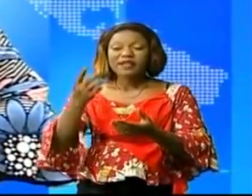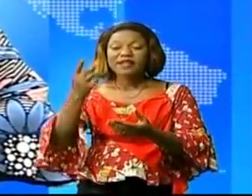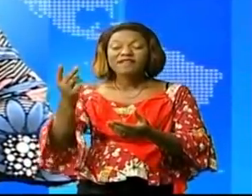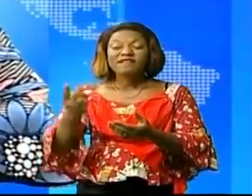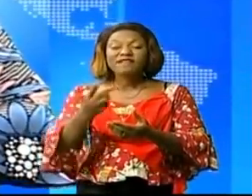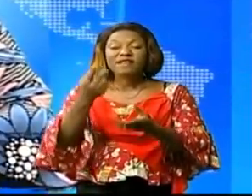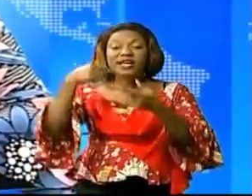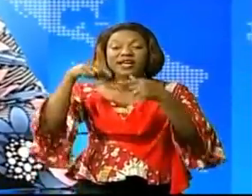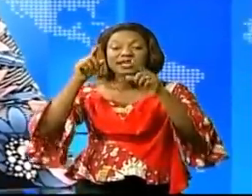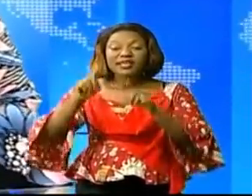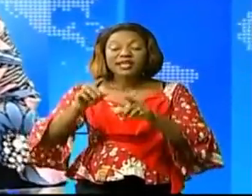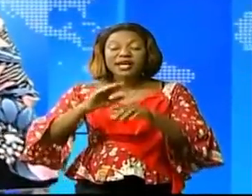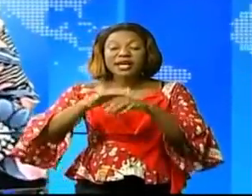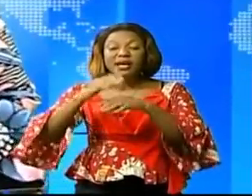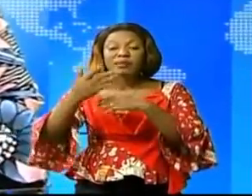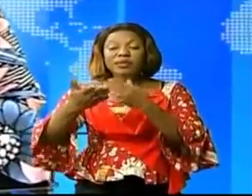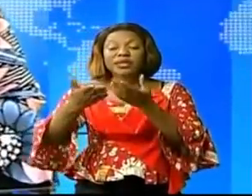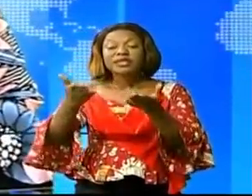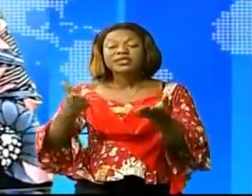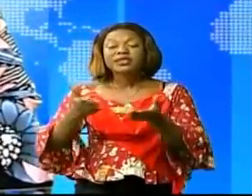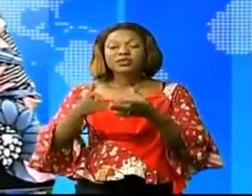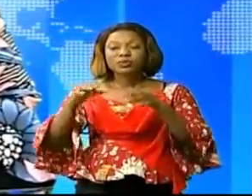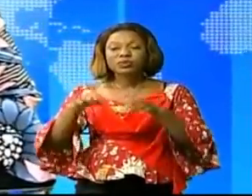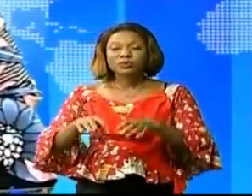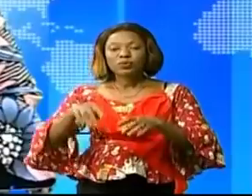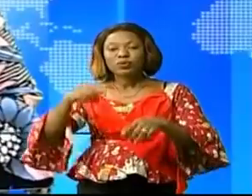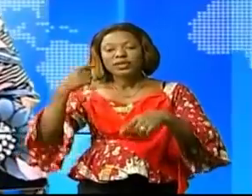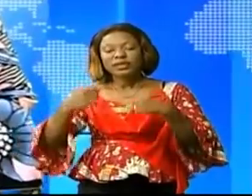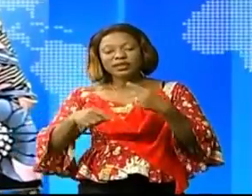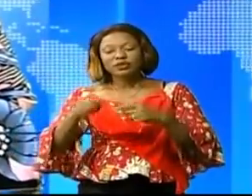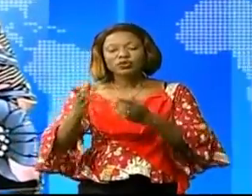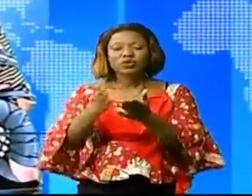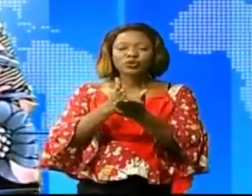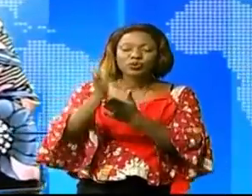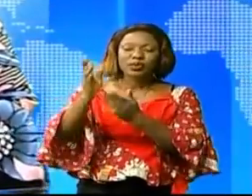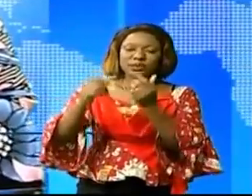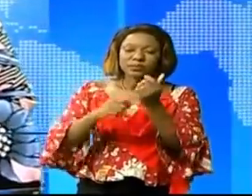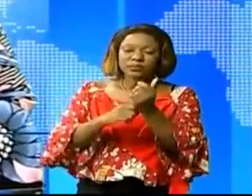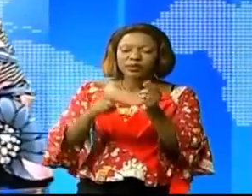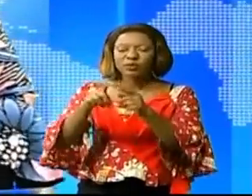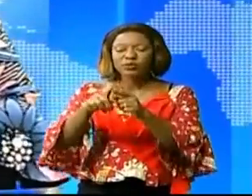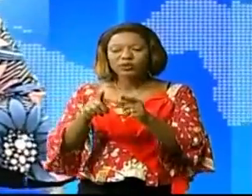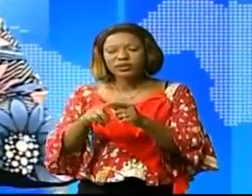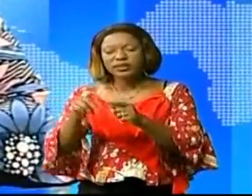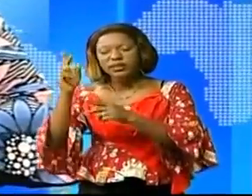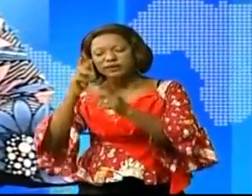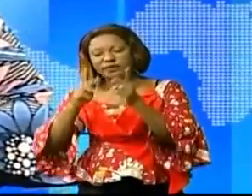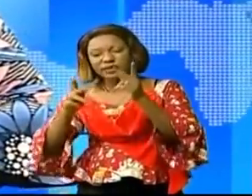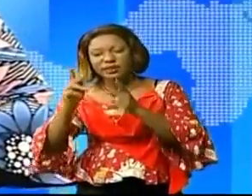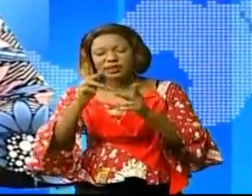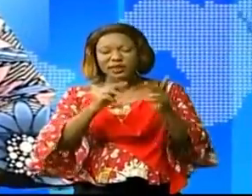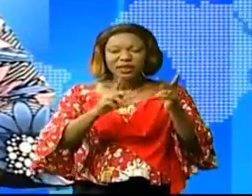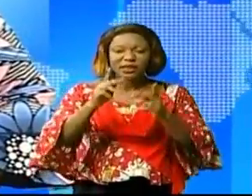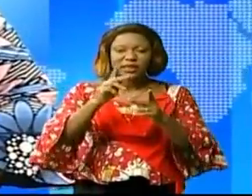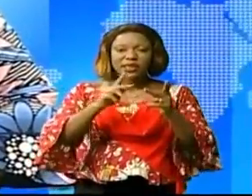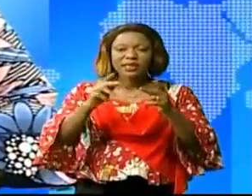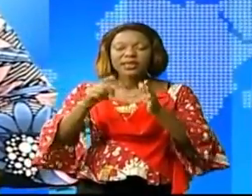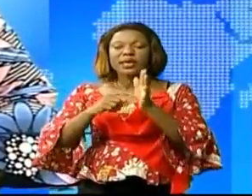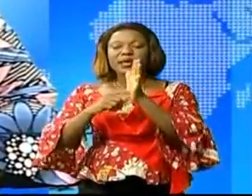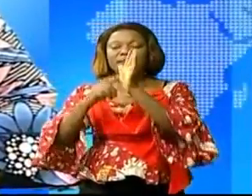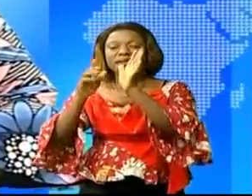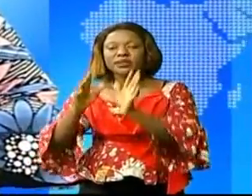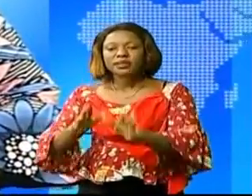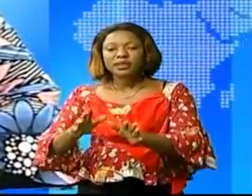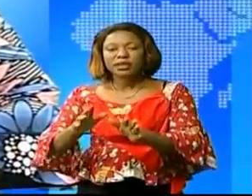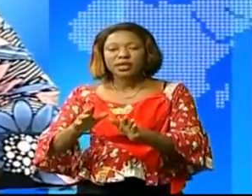son installation, les questions de droits humains, la lutte contre la haine et même la visite de la représentante spéciale en Ituri était parmi les